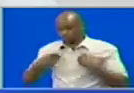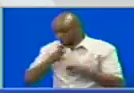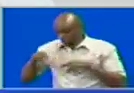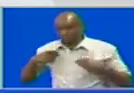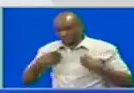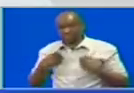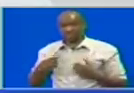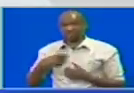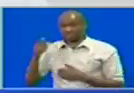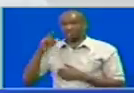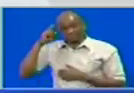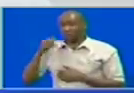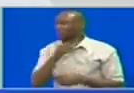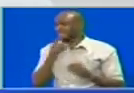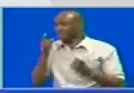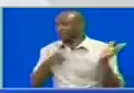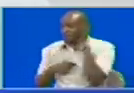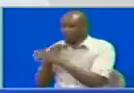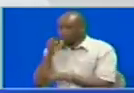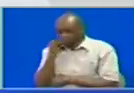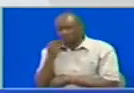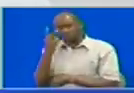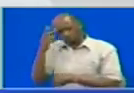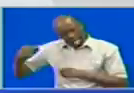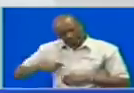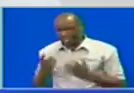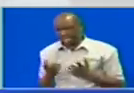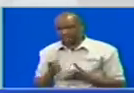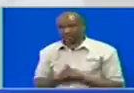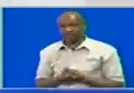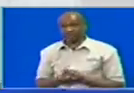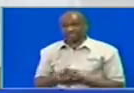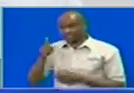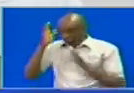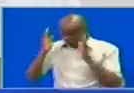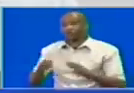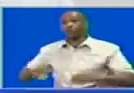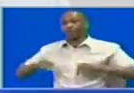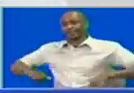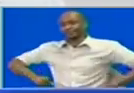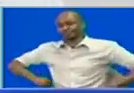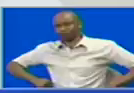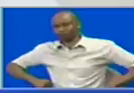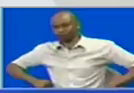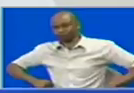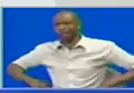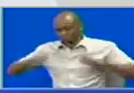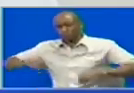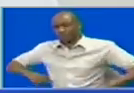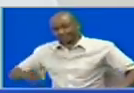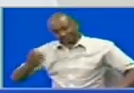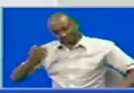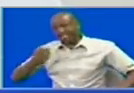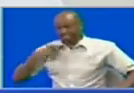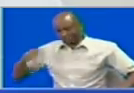nafikiria watanifikiriaje watanirudisha nyumbani. Nimefunga mechi mbili. Naam. Na yeye alikuwa ananingoja pale kwa mlango wa changing room mwenye timu.